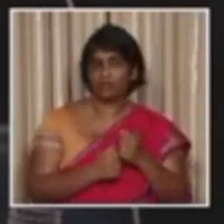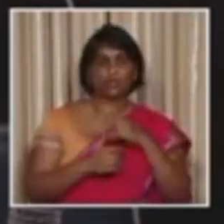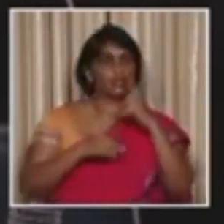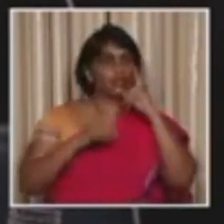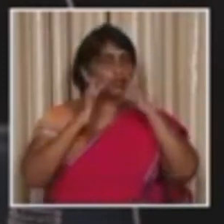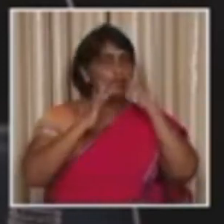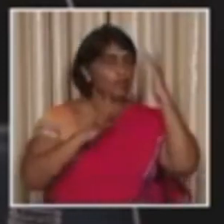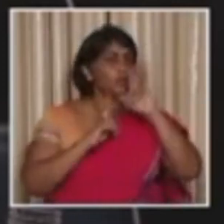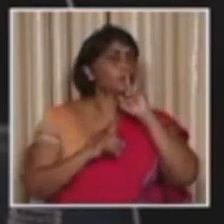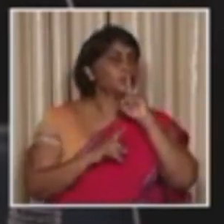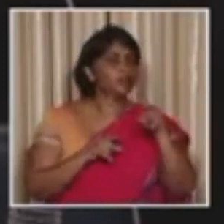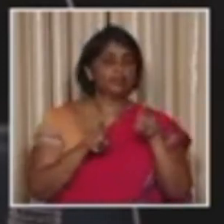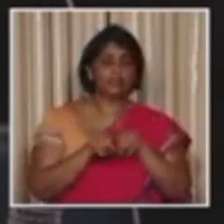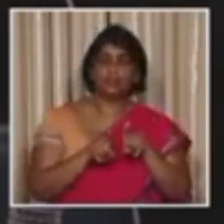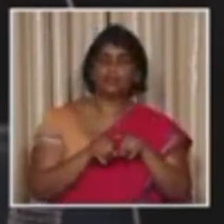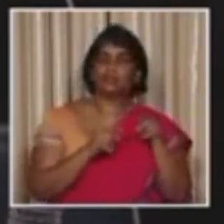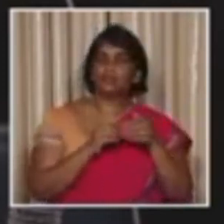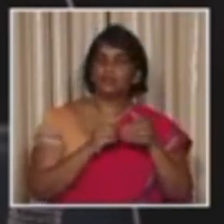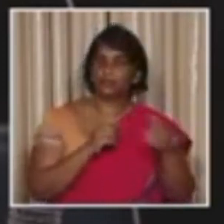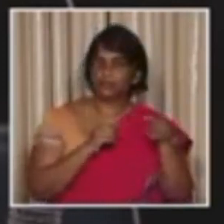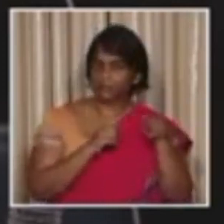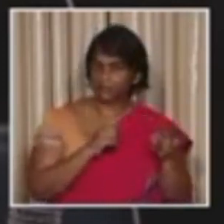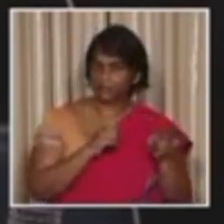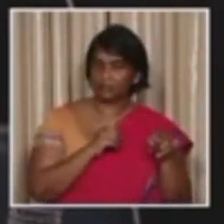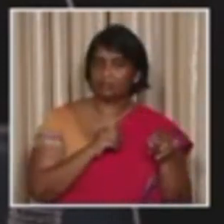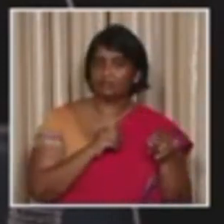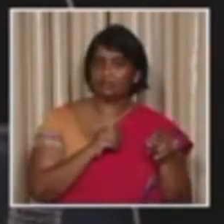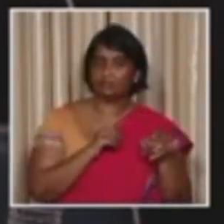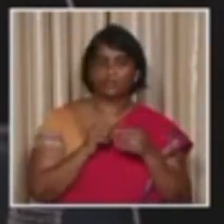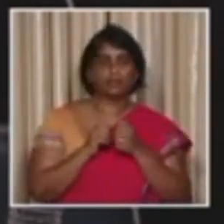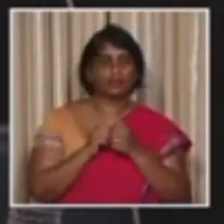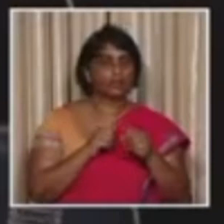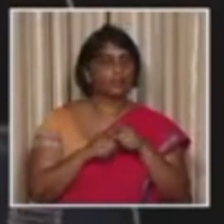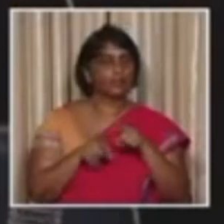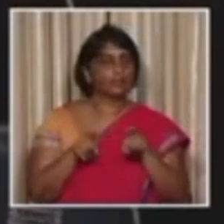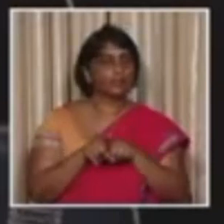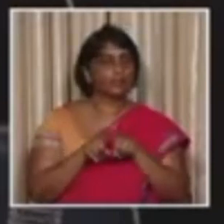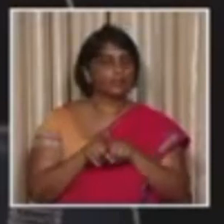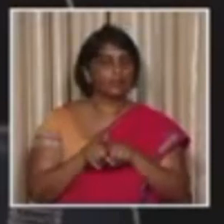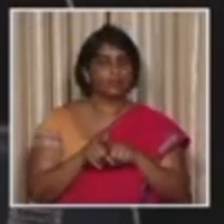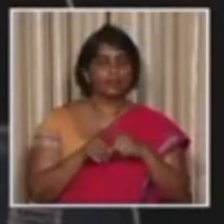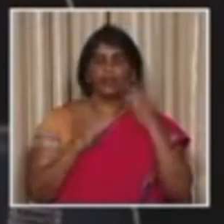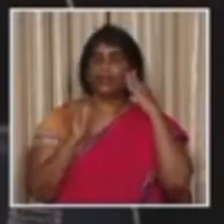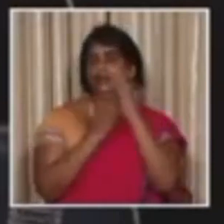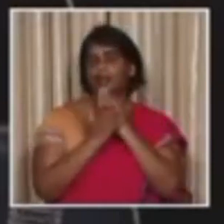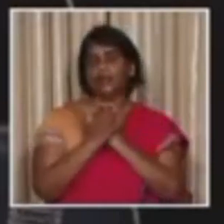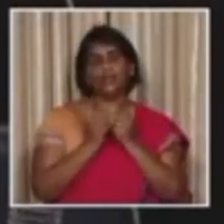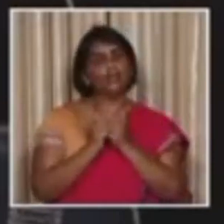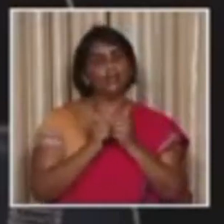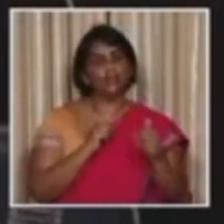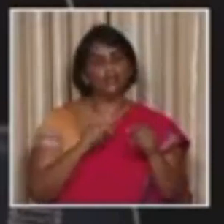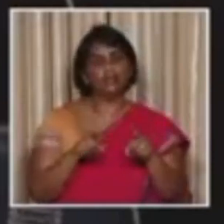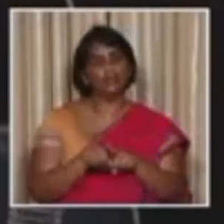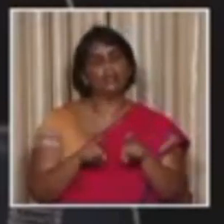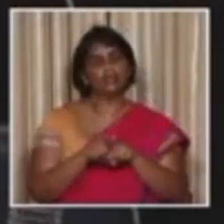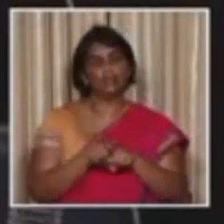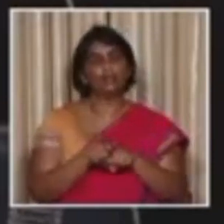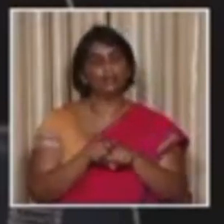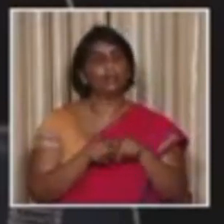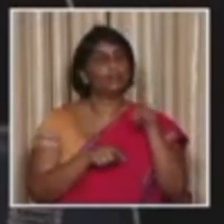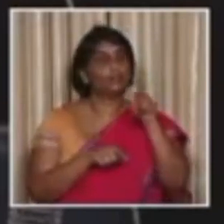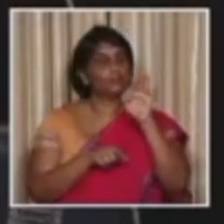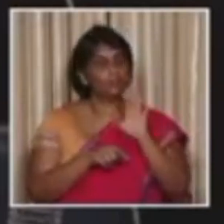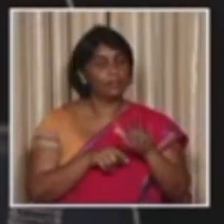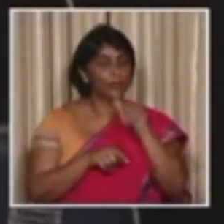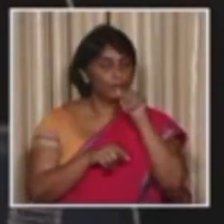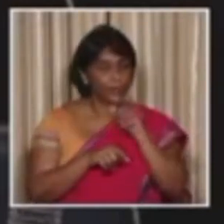அதுவும் ஒரு தங்களுக்கு இடம் கொடுத்த மக்களை இவர்கள் இவ்வாறு செய்து கொண்டிருப்பதிலிருந்து அவர்கள்